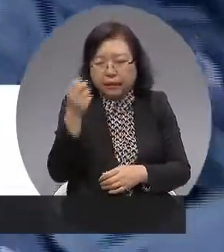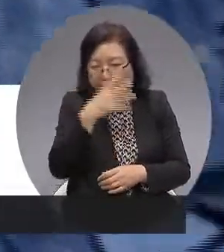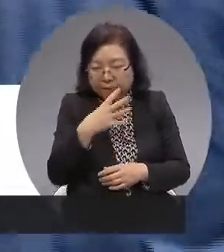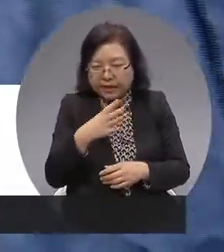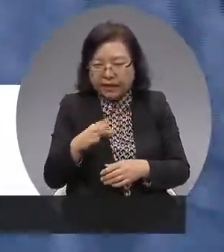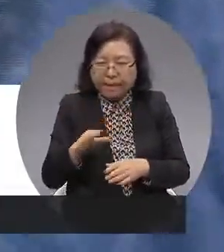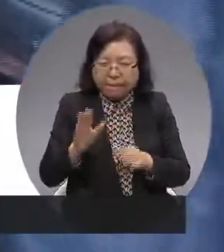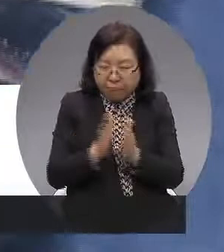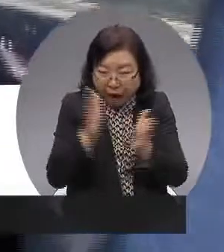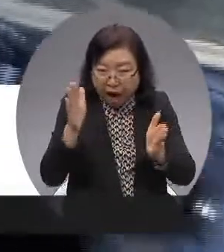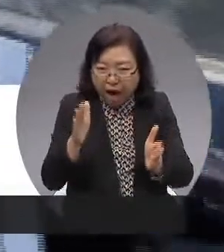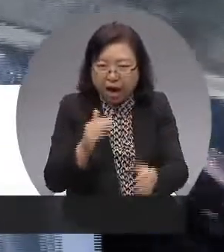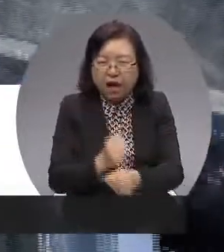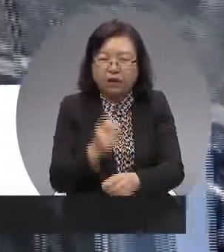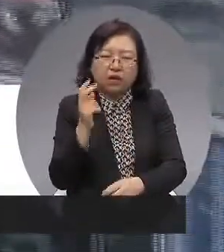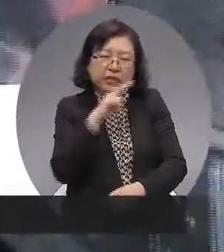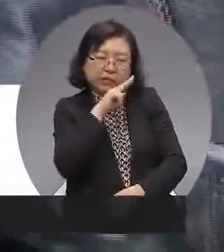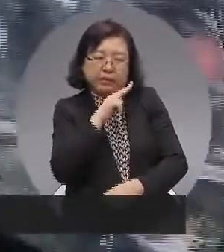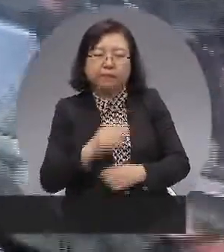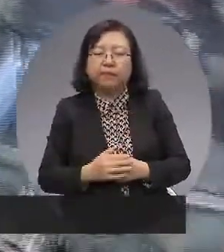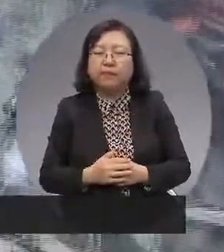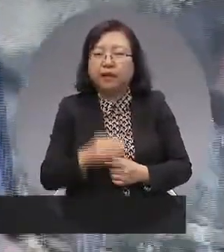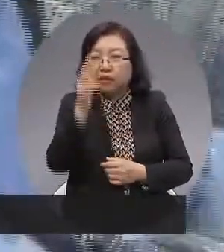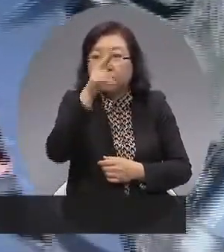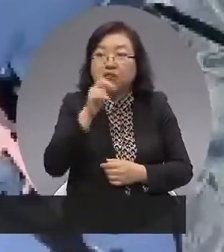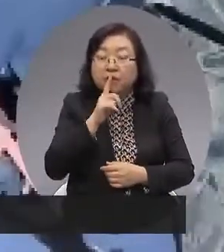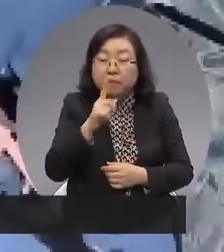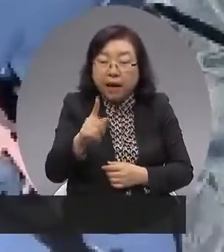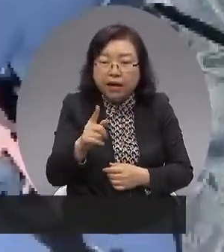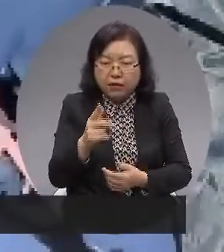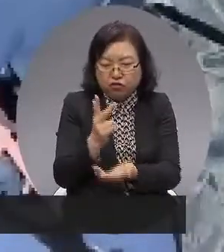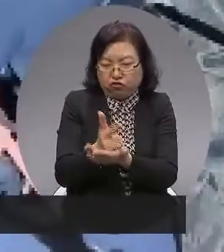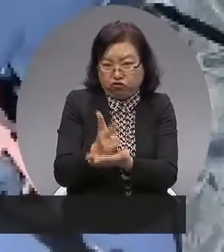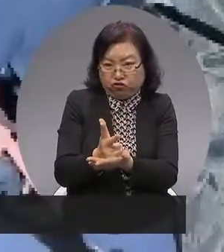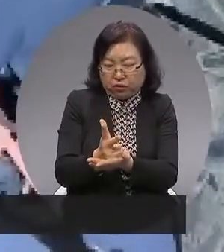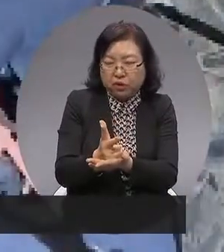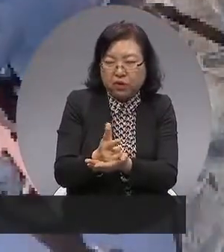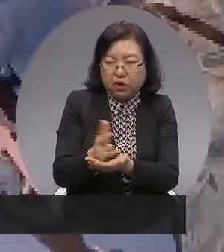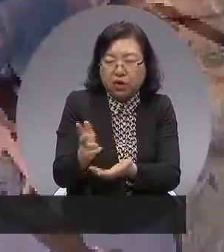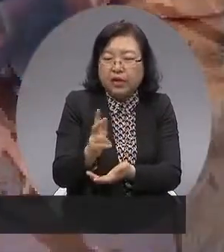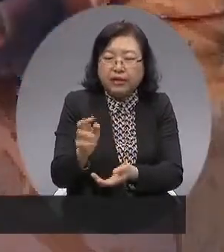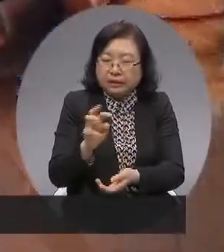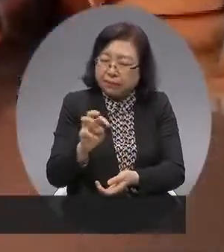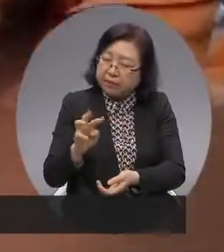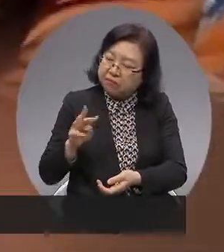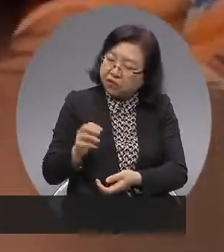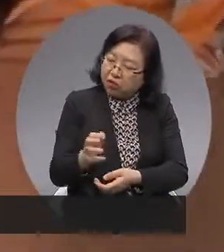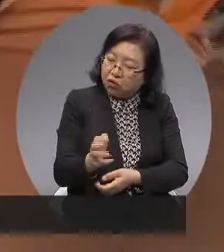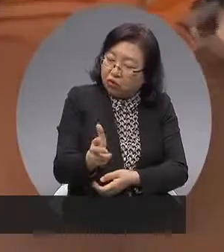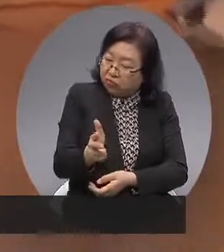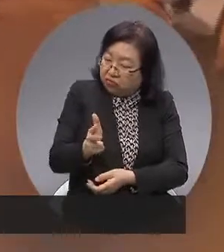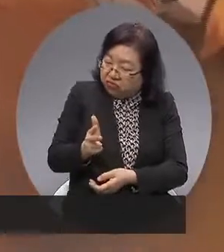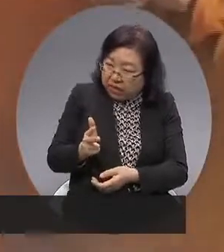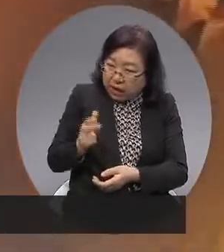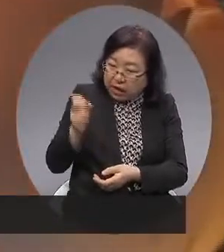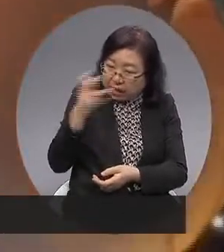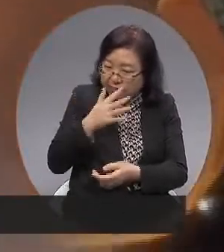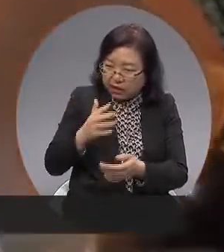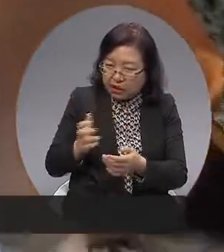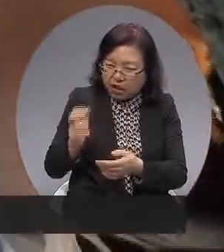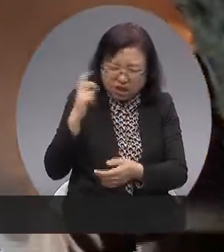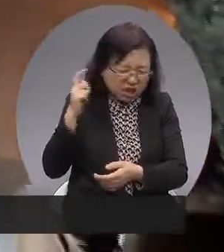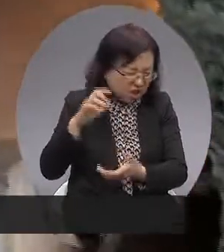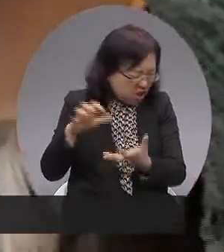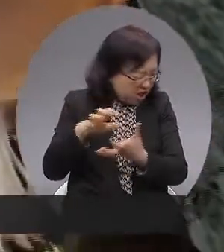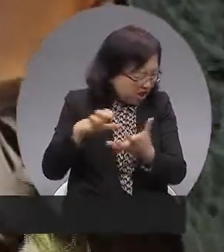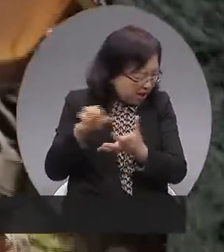것으로 알려졌습니다. 경찰은 사고 차량이 주차한 곳에서 30m 정도 후진한 뒤 갑자기 굉음을